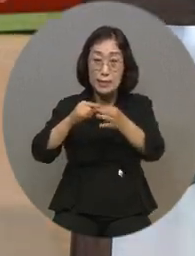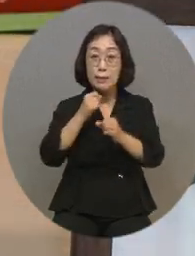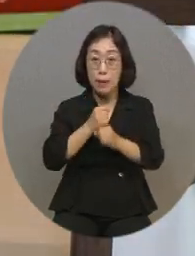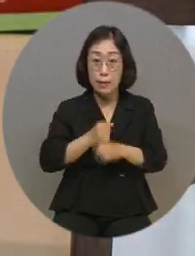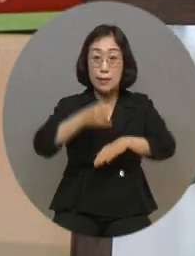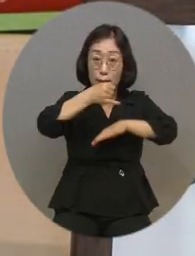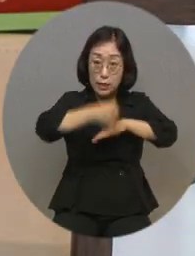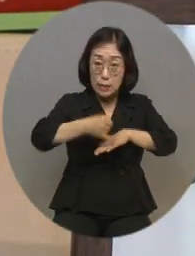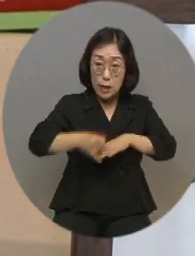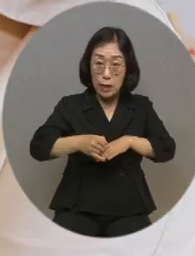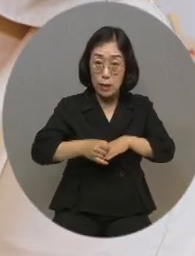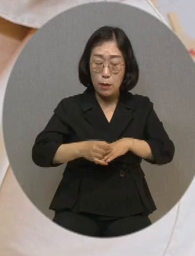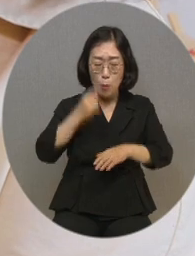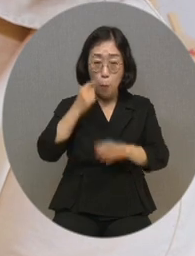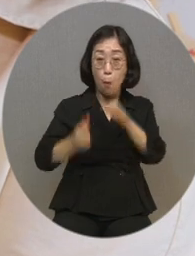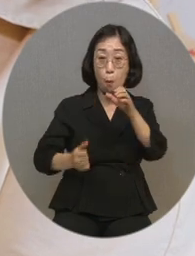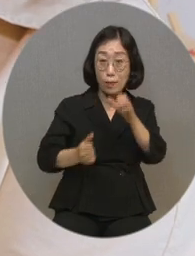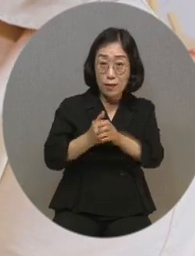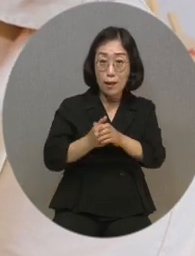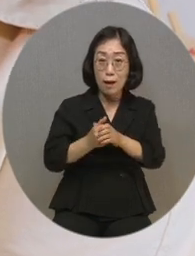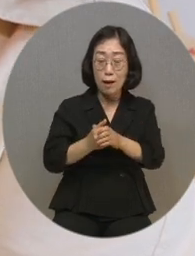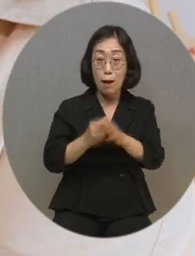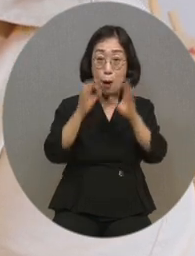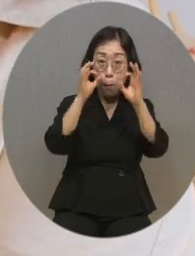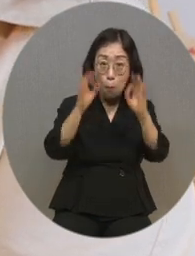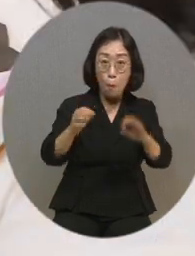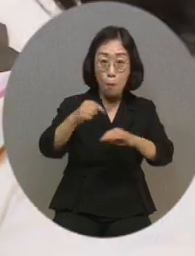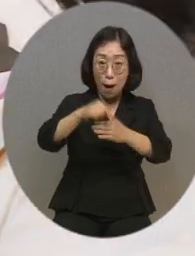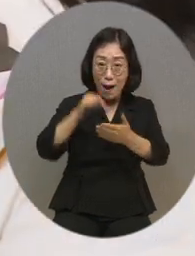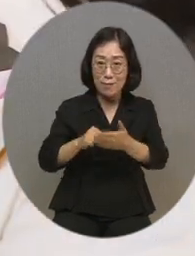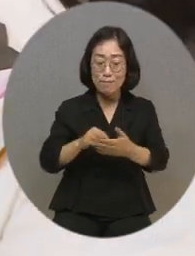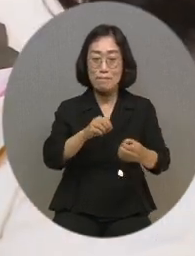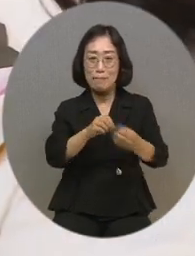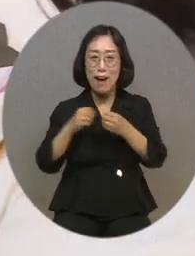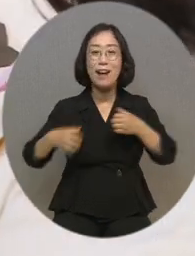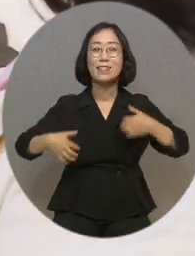구성으로 눈과 마음까지 즐거워지는데요.